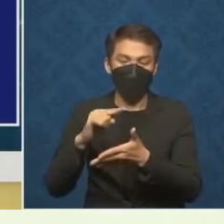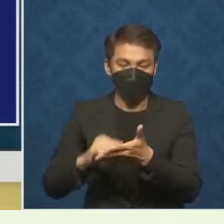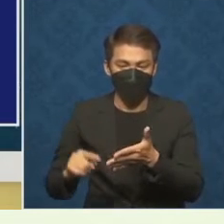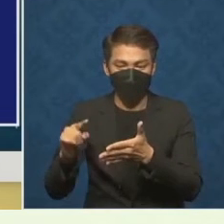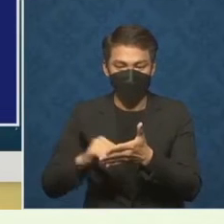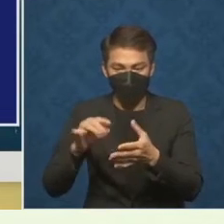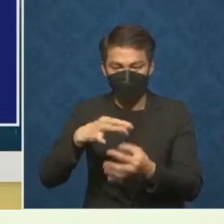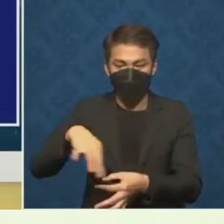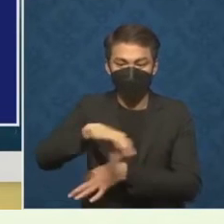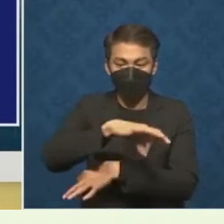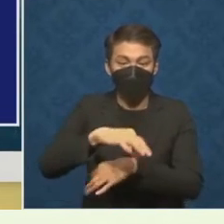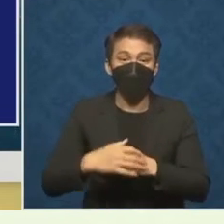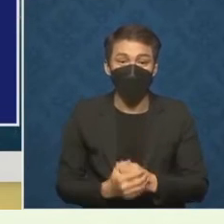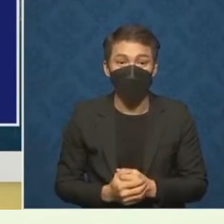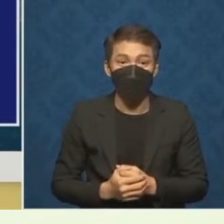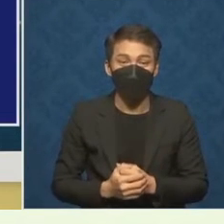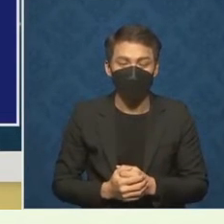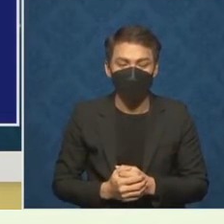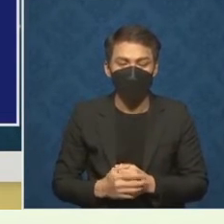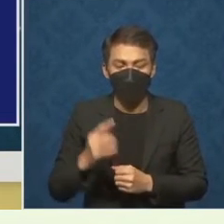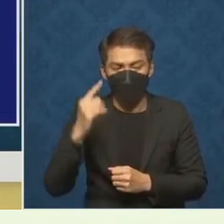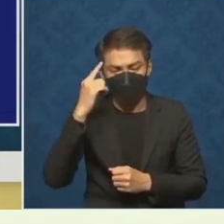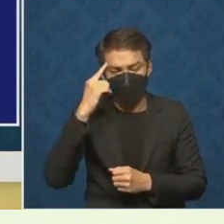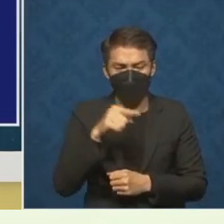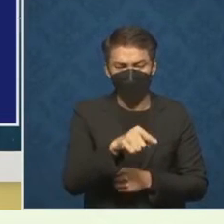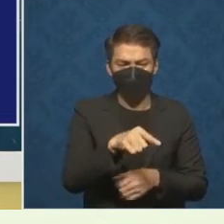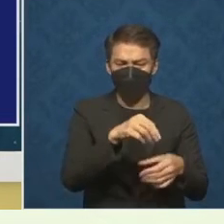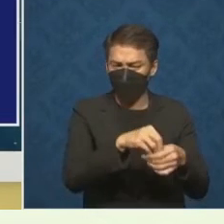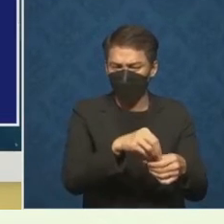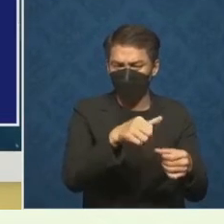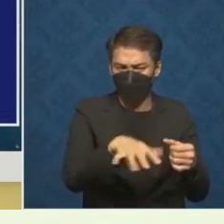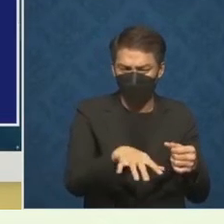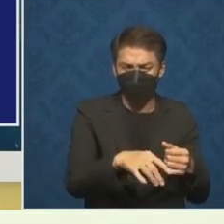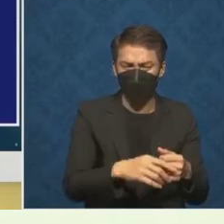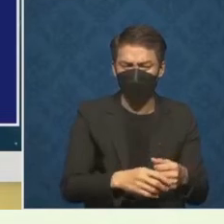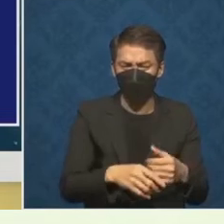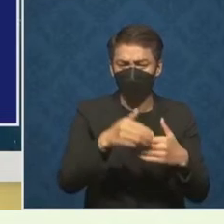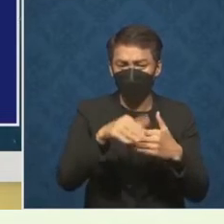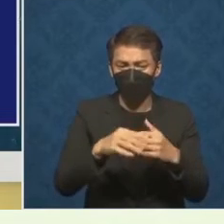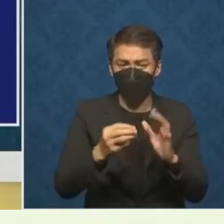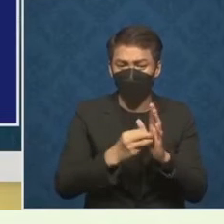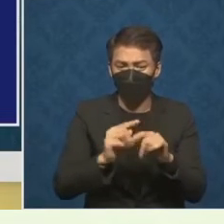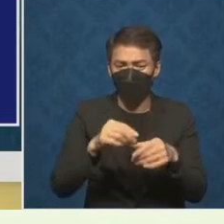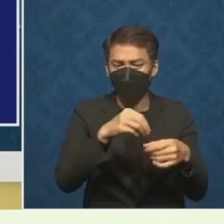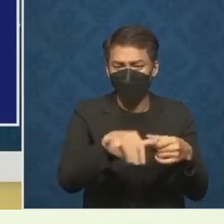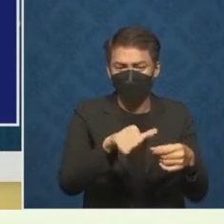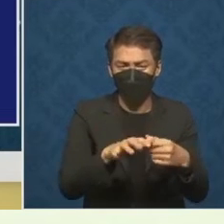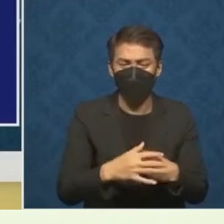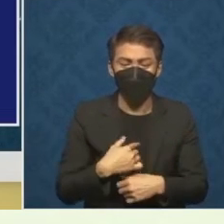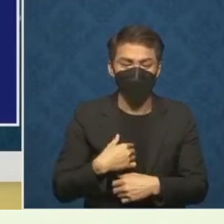มันรู้ดิครับว่าเด็กคนไหนเนี่ยอยู่ไม่อยู่นะครับรายชื่อพวกนี้ผมโทรศัพท์ไปติดต่อแล้วปรากฏเข